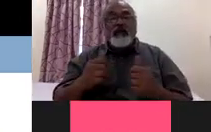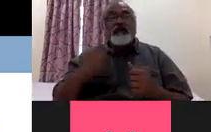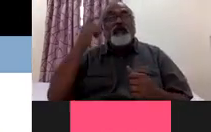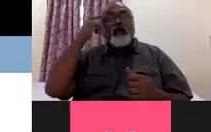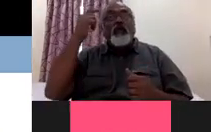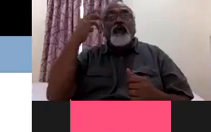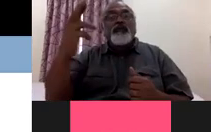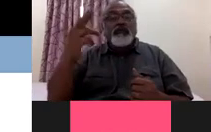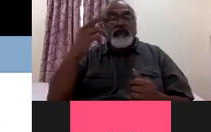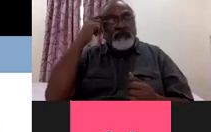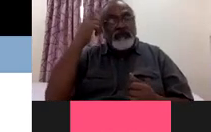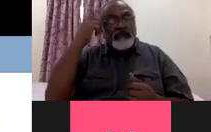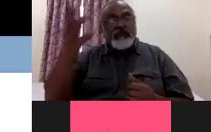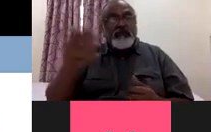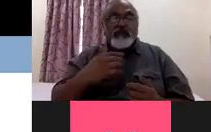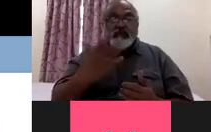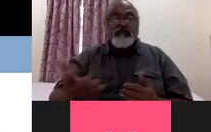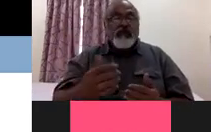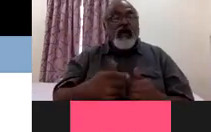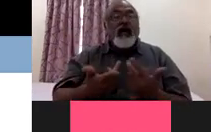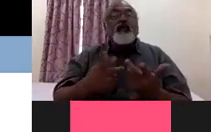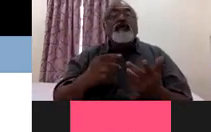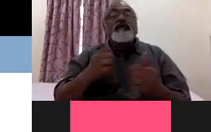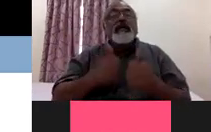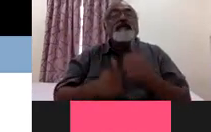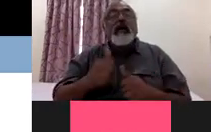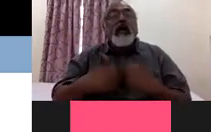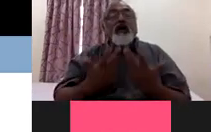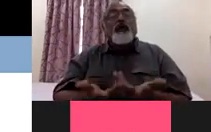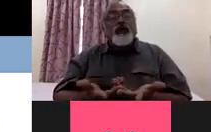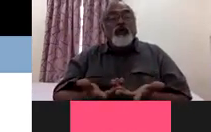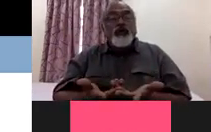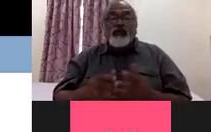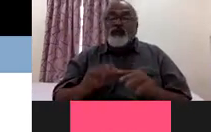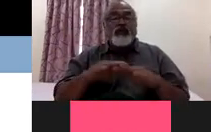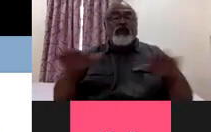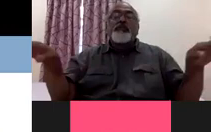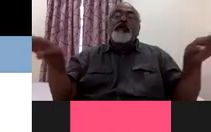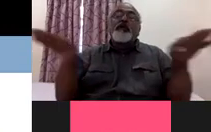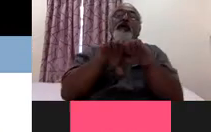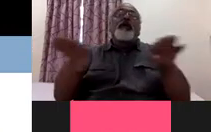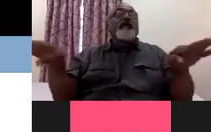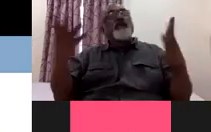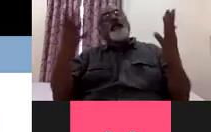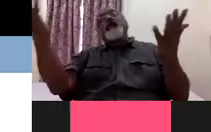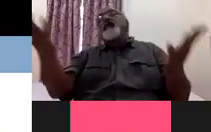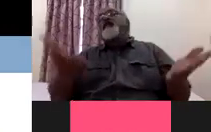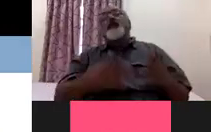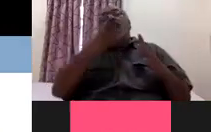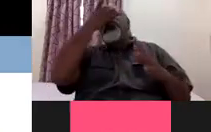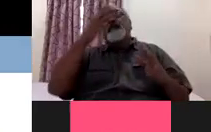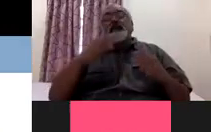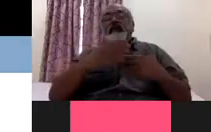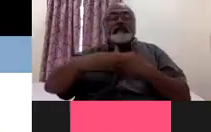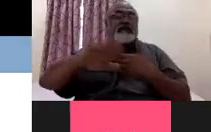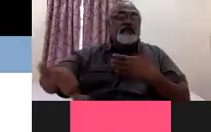कैसे टेस्ट को अटेंड करेंगे? बोलते नहीं नहीं नहीं हम वी डोंट डिस्क्रिमिनेट, सब इक्वल, एवरीवन इज इक्वल, वी डोंट डिस्क्रिमिनेट.